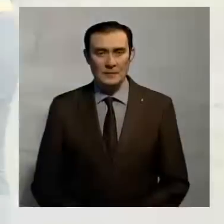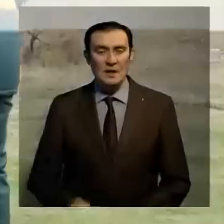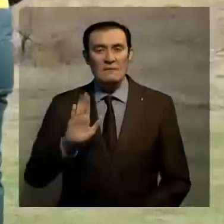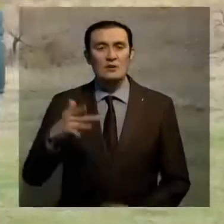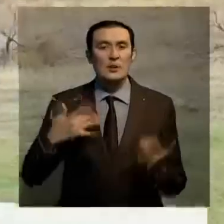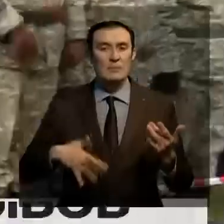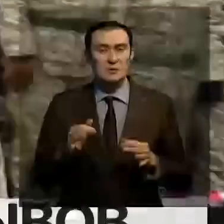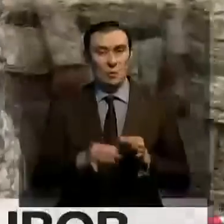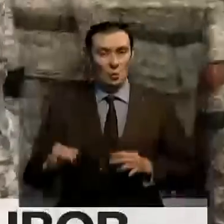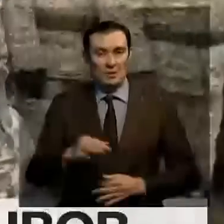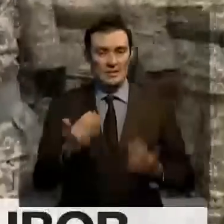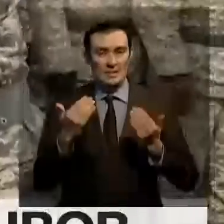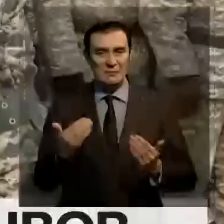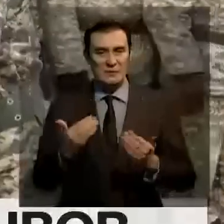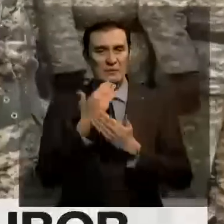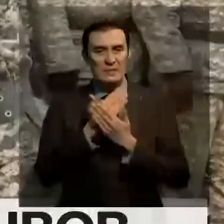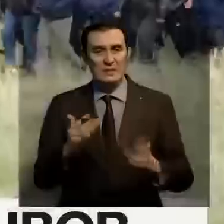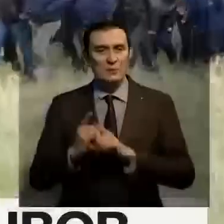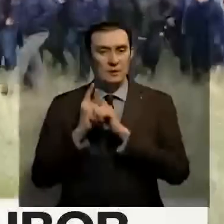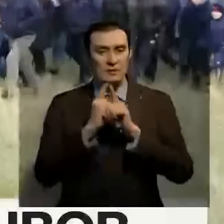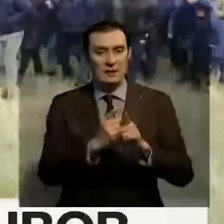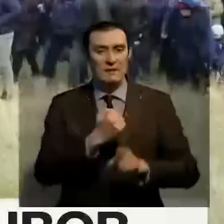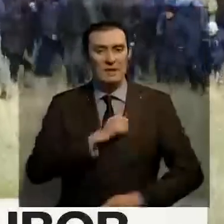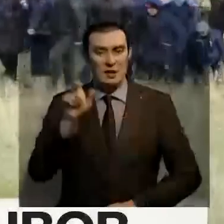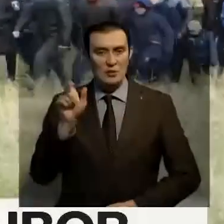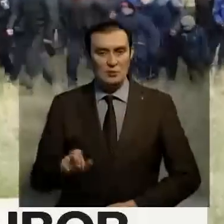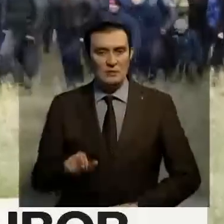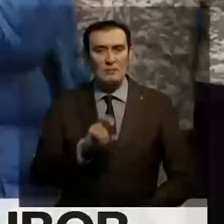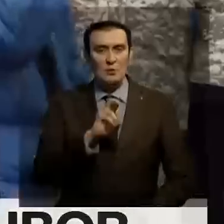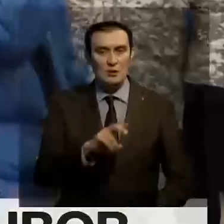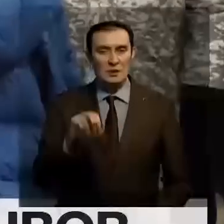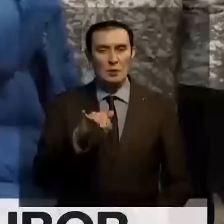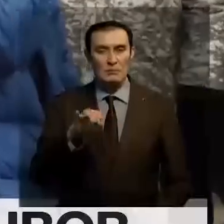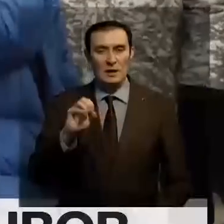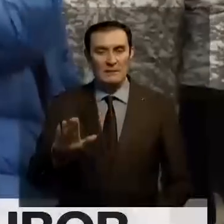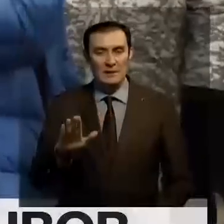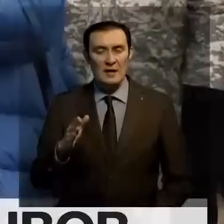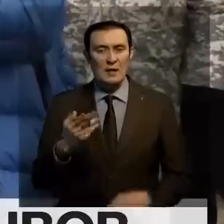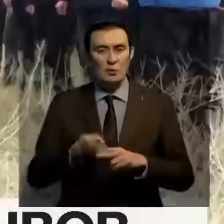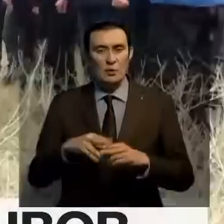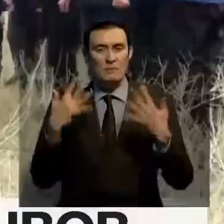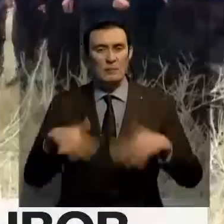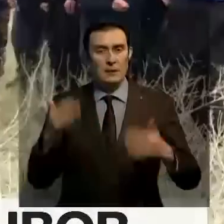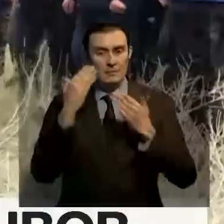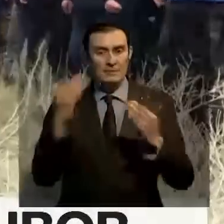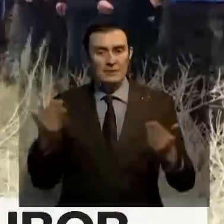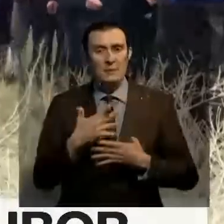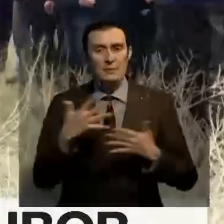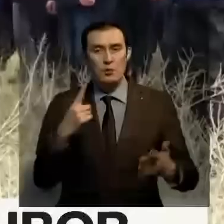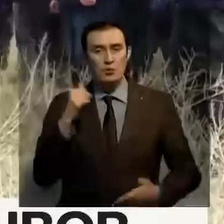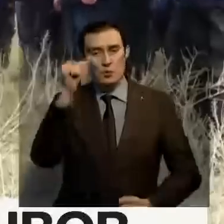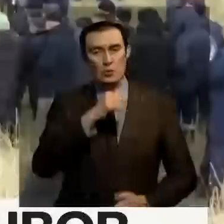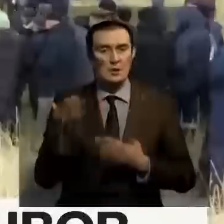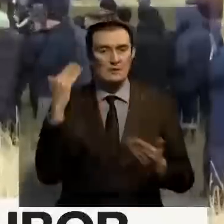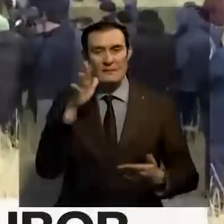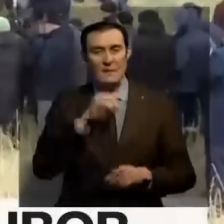В Жамбылской области сегодня в последний путь проводили военнослужащего Бауржана Даудбаева, без вести пропавшего больше года назад